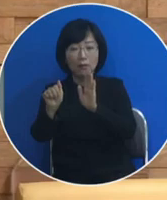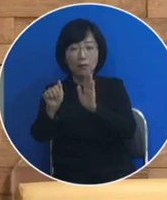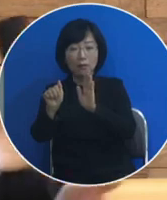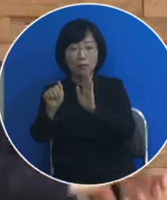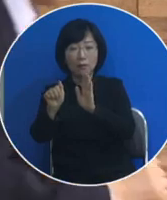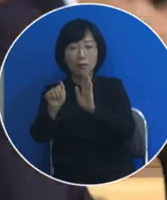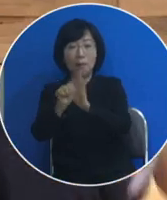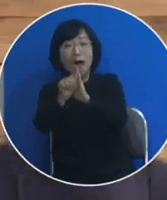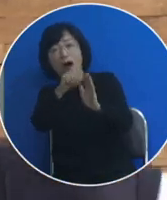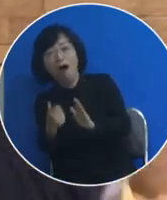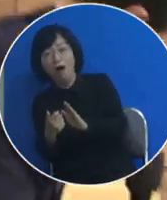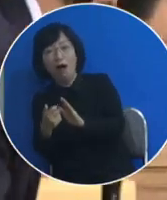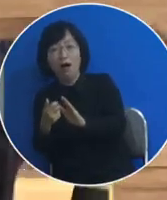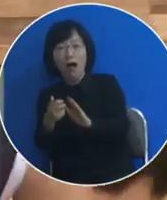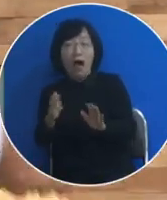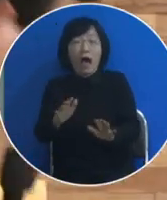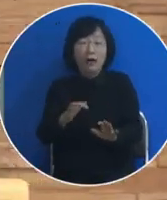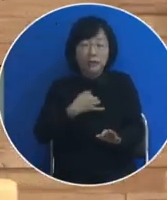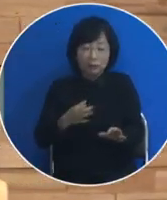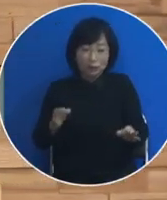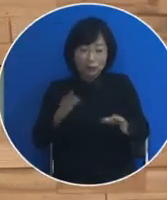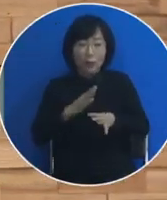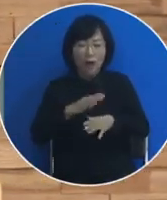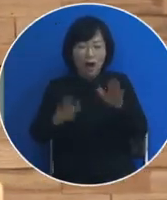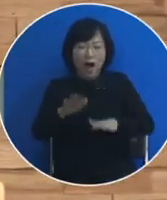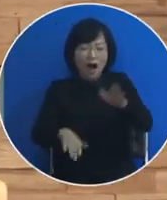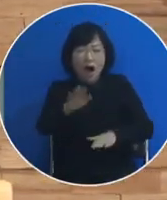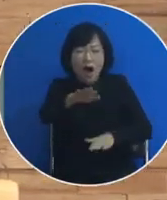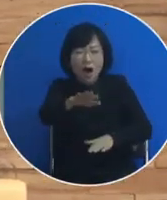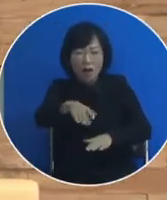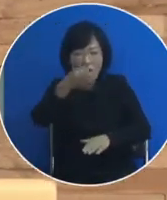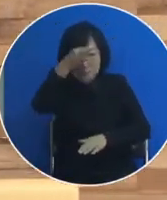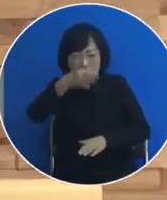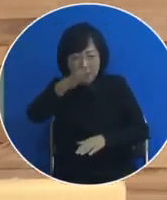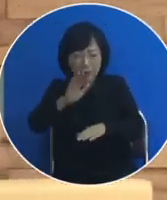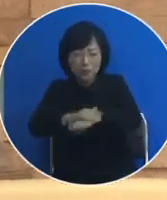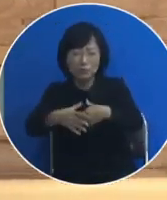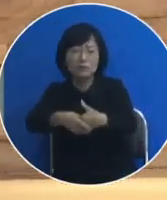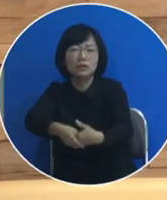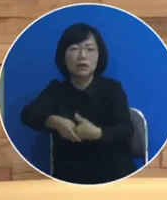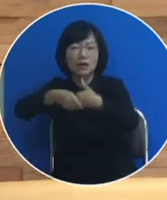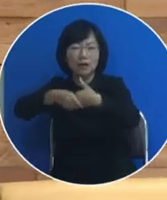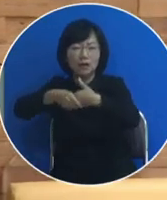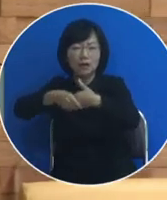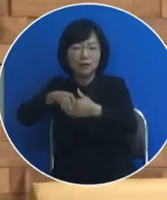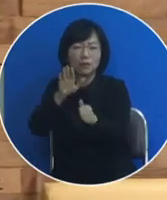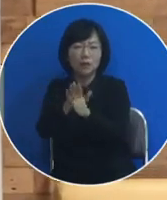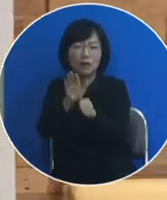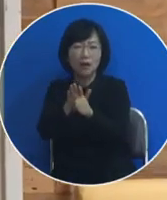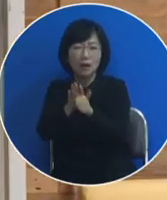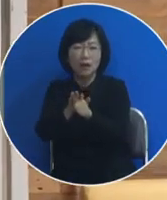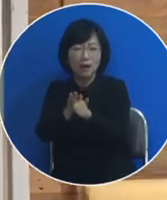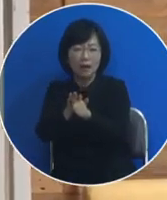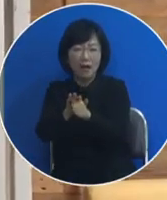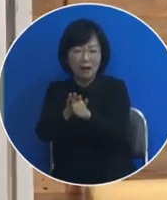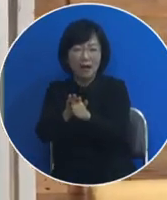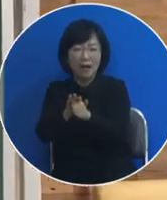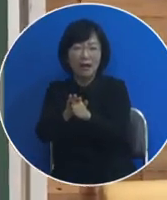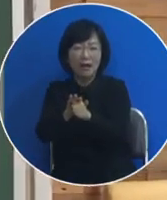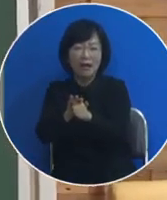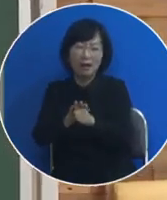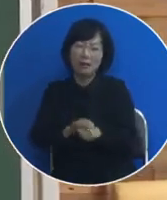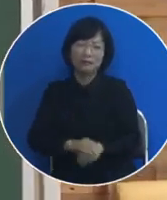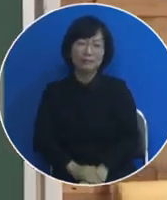내가 가서 손 잡고 저랬다. And I was so scared, so I ran up to that person. I held his hand, and I was bound down to saying, apologizing.